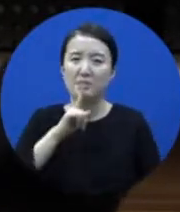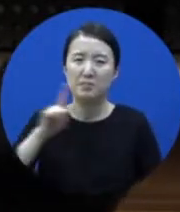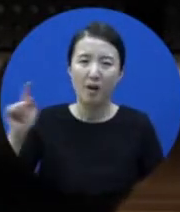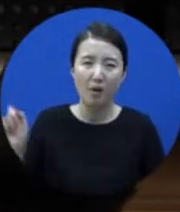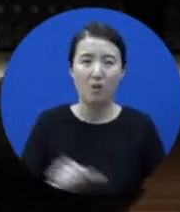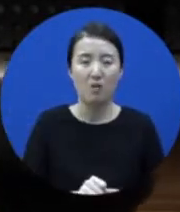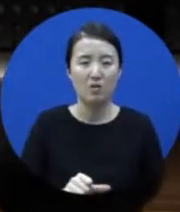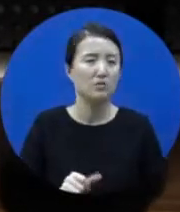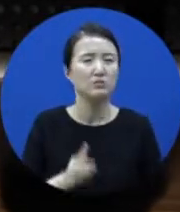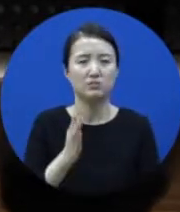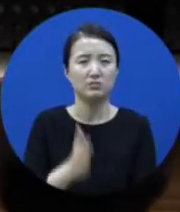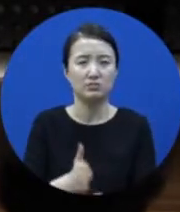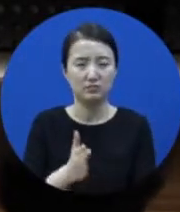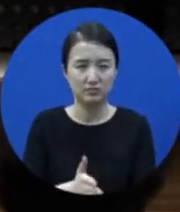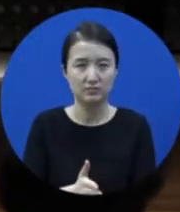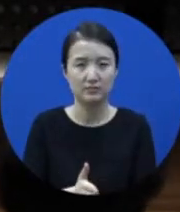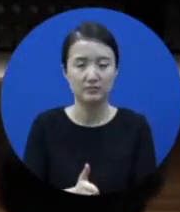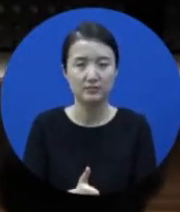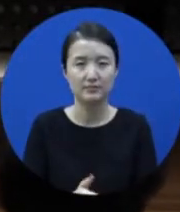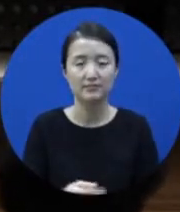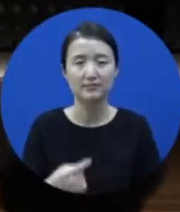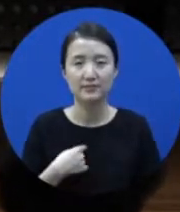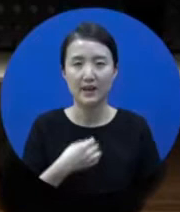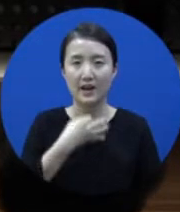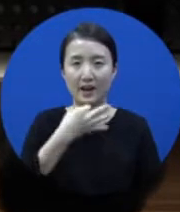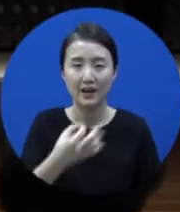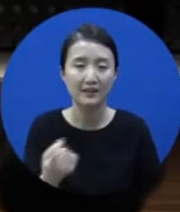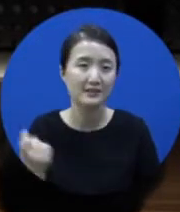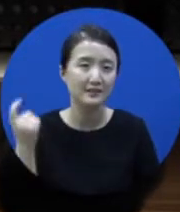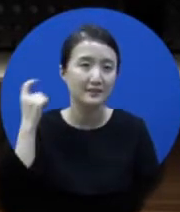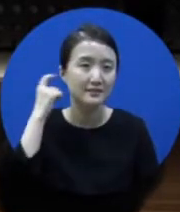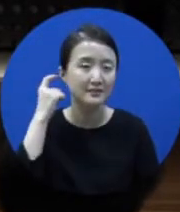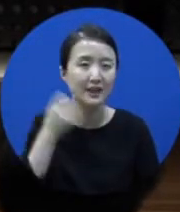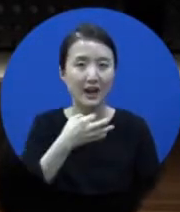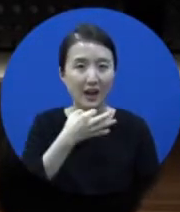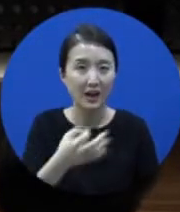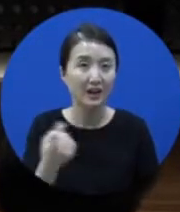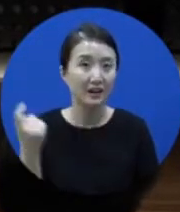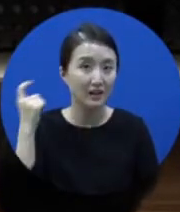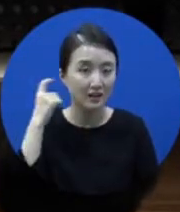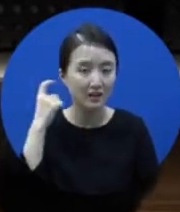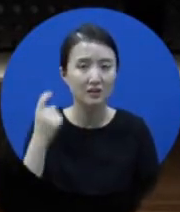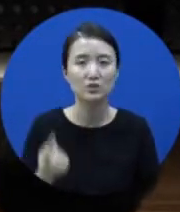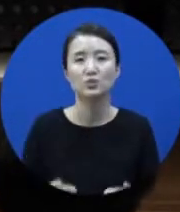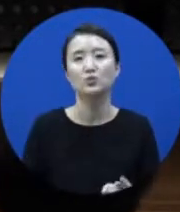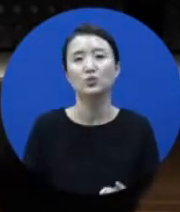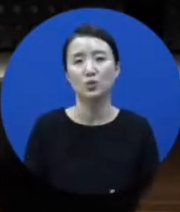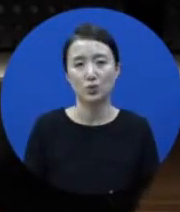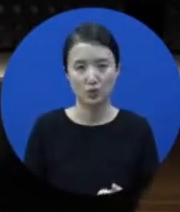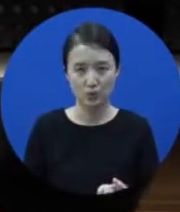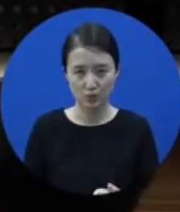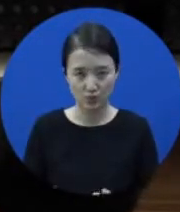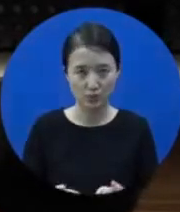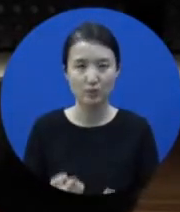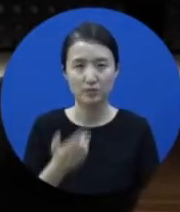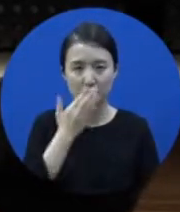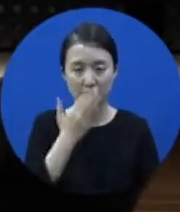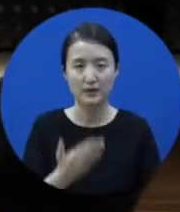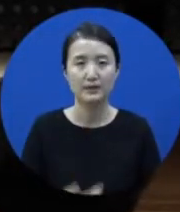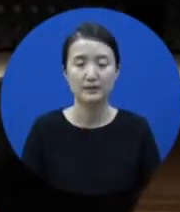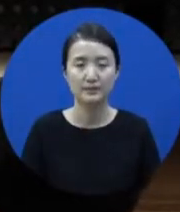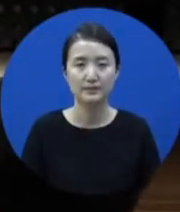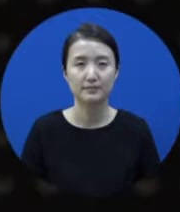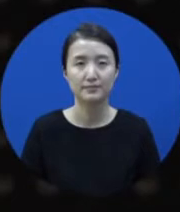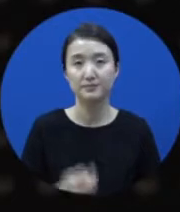그런데 자신의 목소리를 들으면서 말씀을 하시면 빠르기가 조절이 됩니다. 방송인들은 어떻게 말을